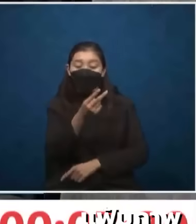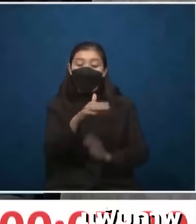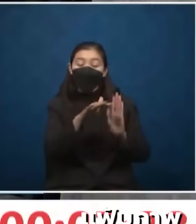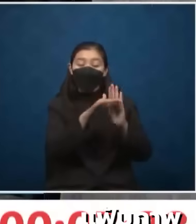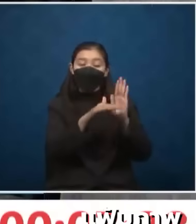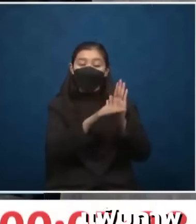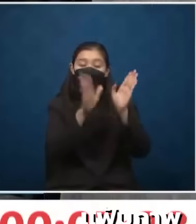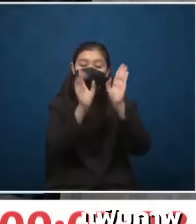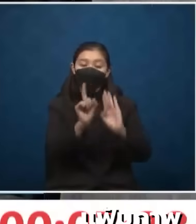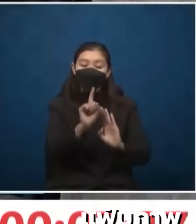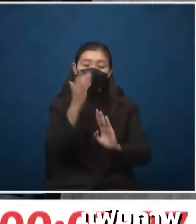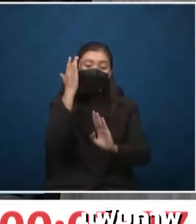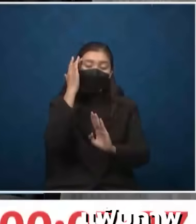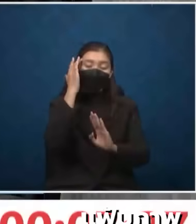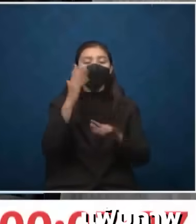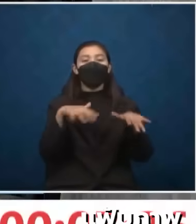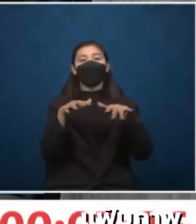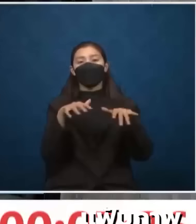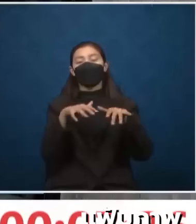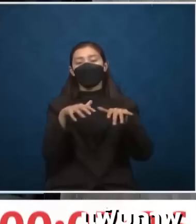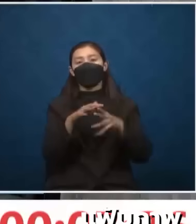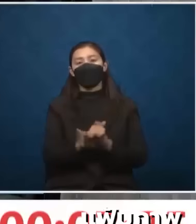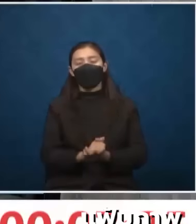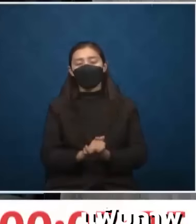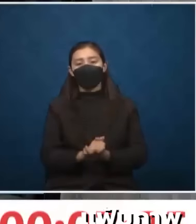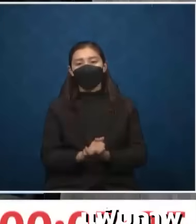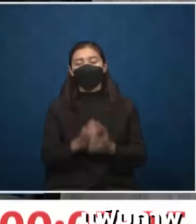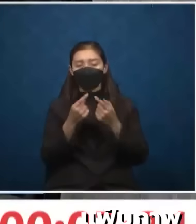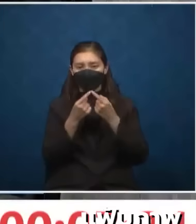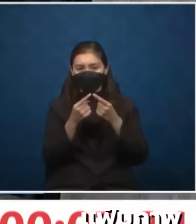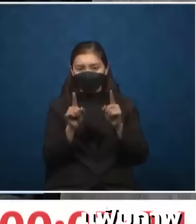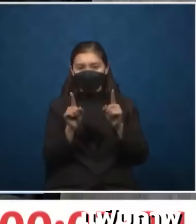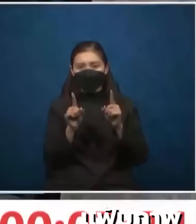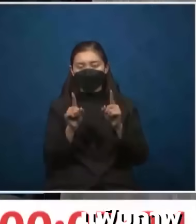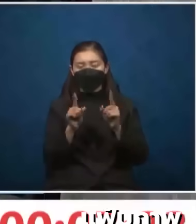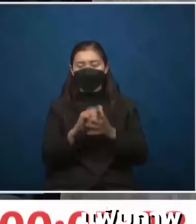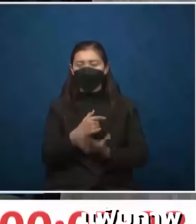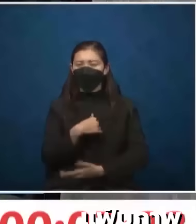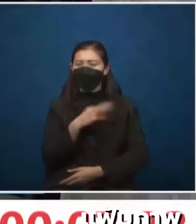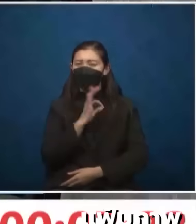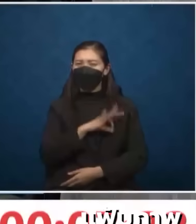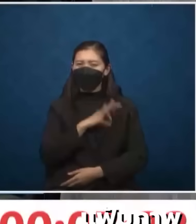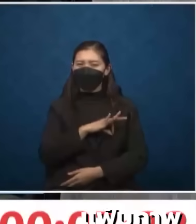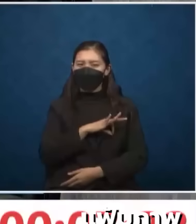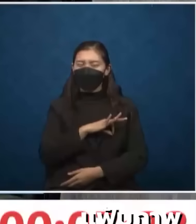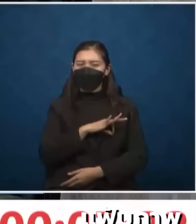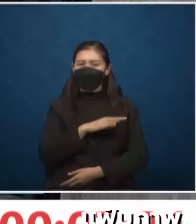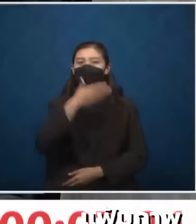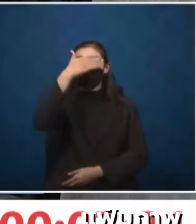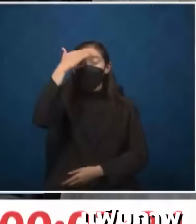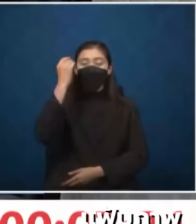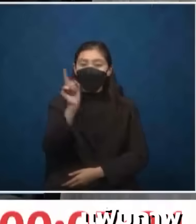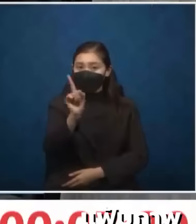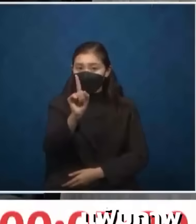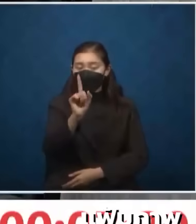อกว่าวันแรกในการประชุมครม.จะให้มีการทำประชามติเพื่อให้มีสภาร่างรัฐธรรมนูญมาย